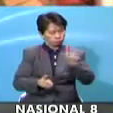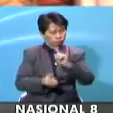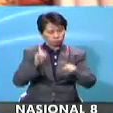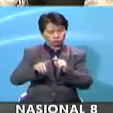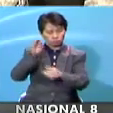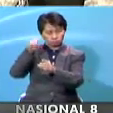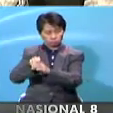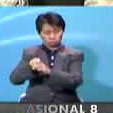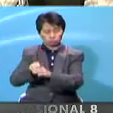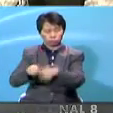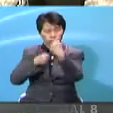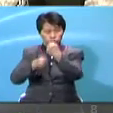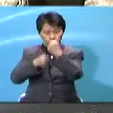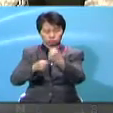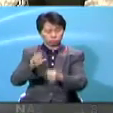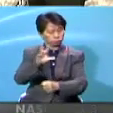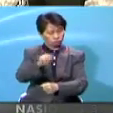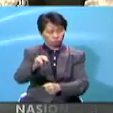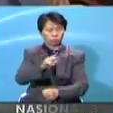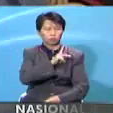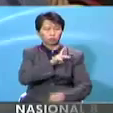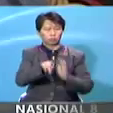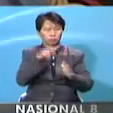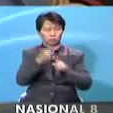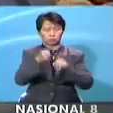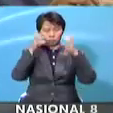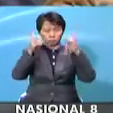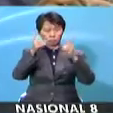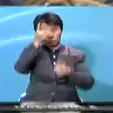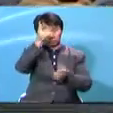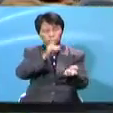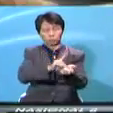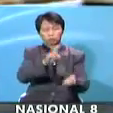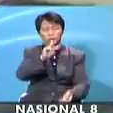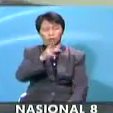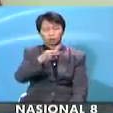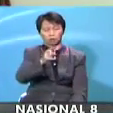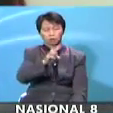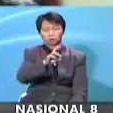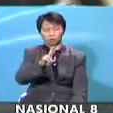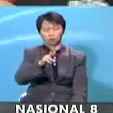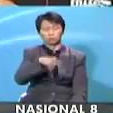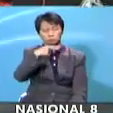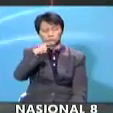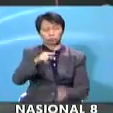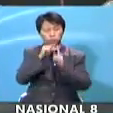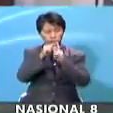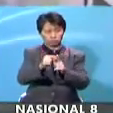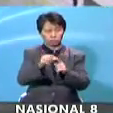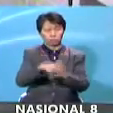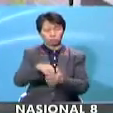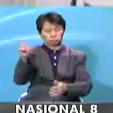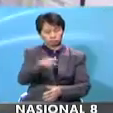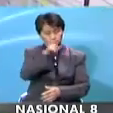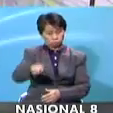dan menghadiri mana-mana perhimpunan. Ketua Pengarah Kementerian Pendidikan, Dato' Sri Dr. Khair Muhammad Yusof dalam kenyataannya berkata,